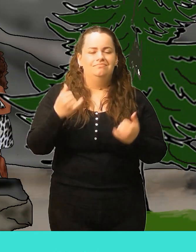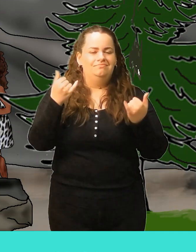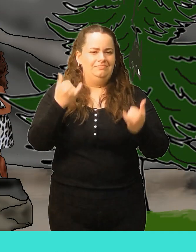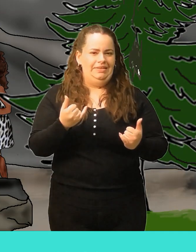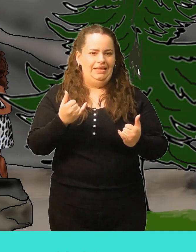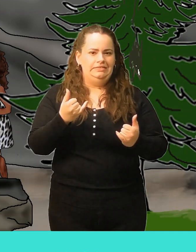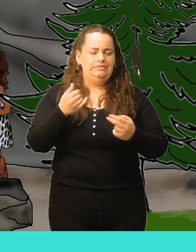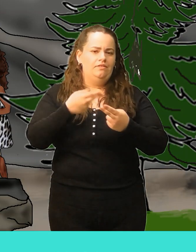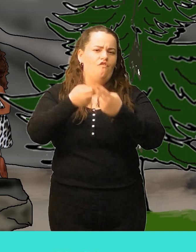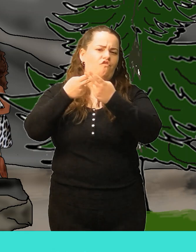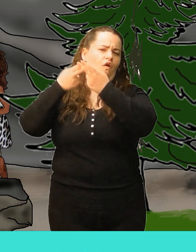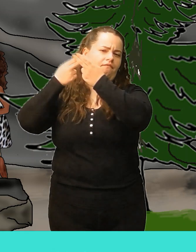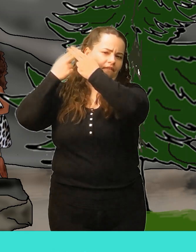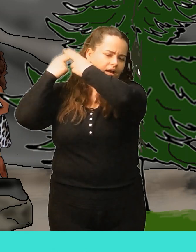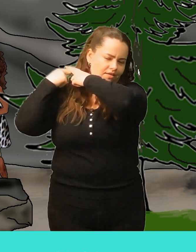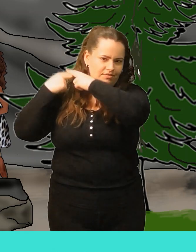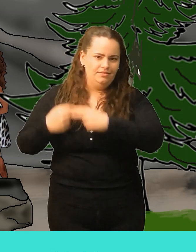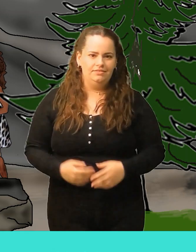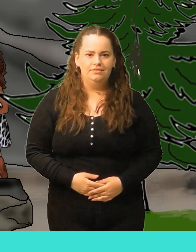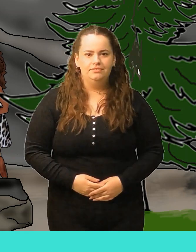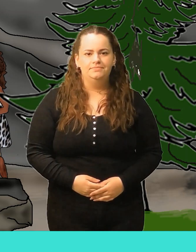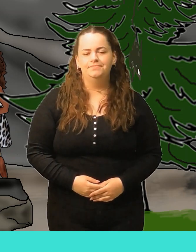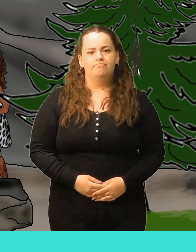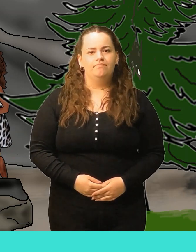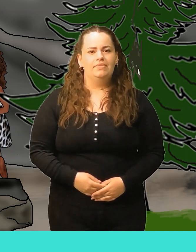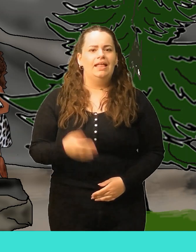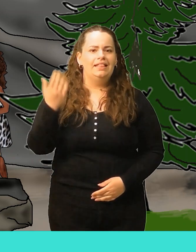Gehen wir ganz weit zurück zu unseren Vorfahren.